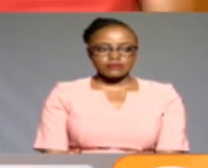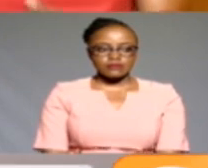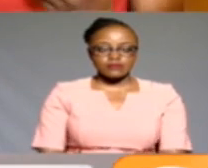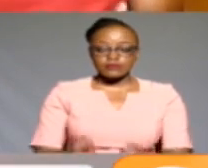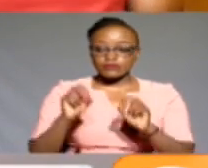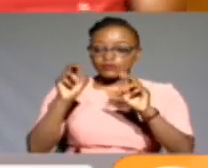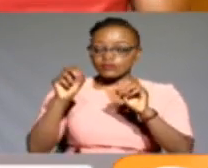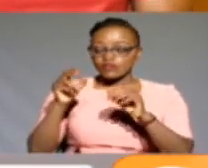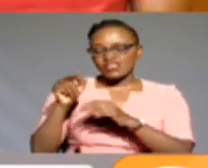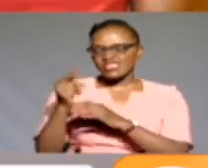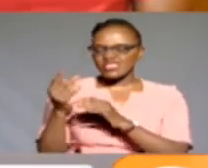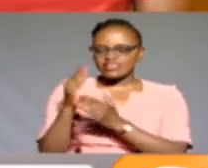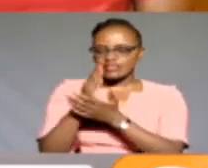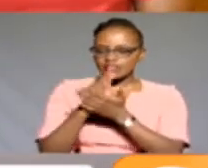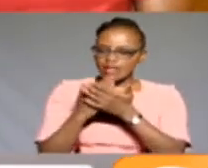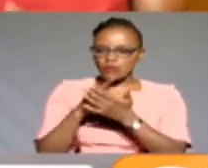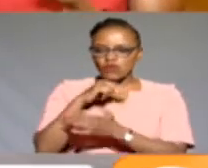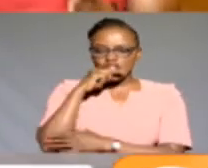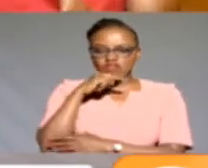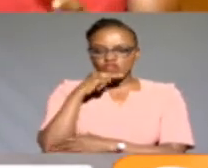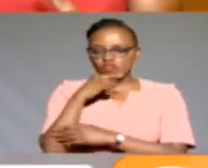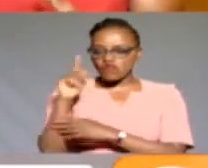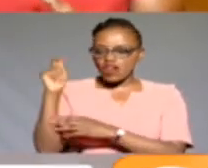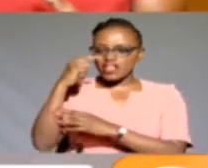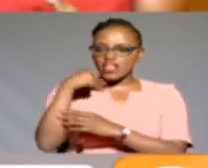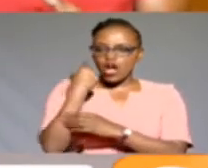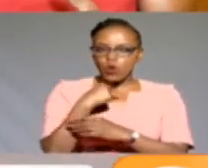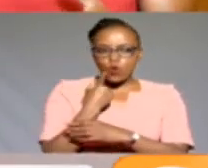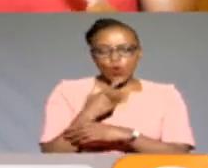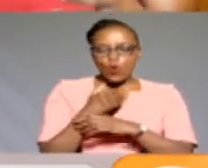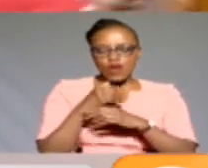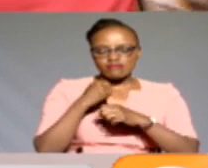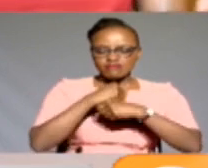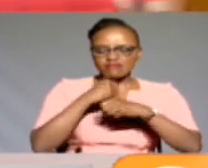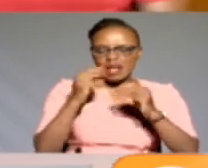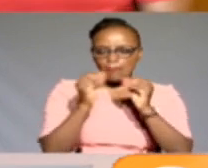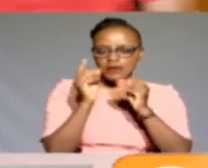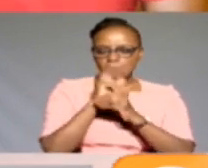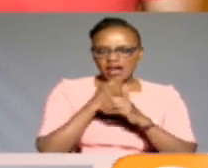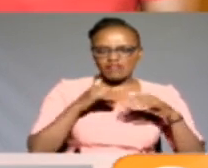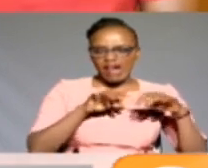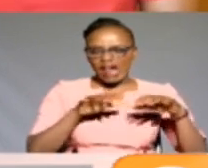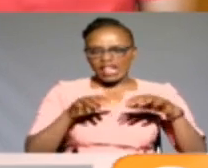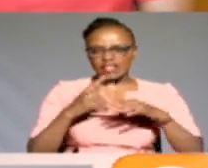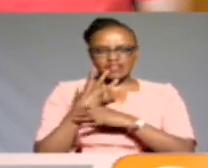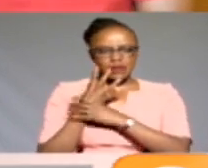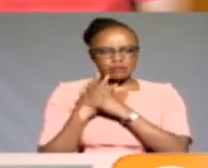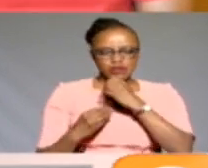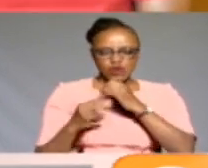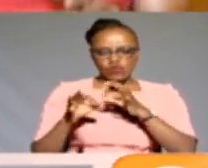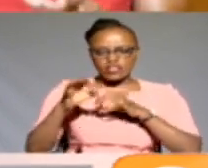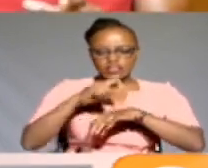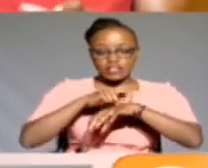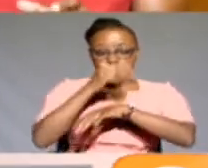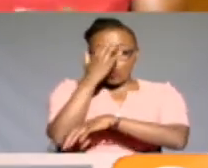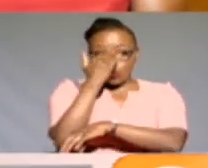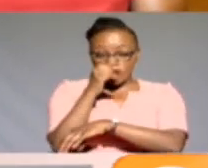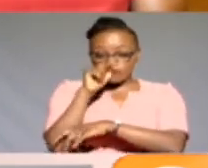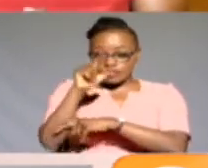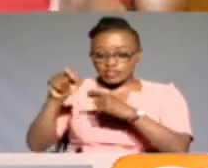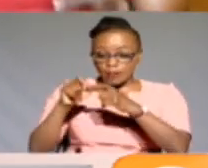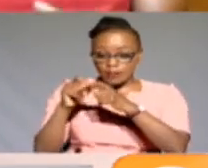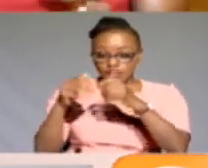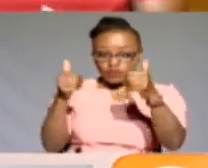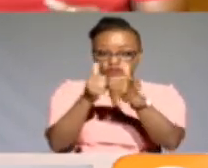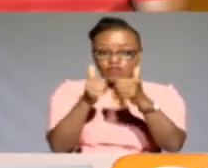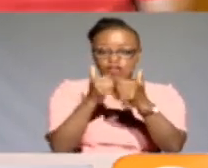Right, Victoria, those are the sentiments of some of the Kenyans that we met. Of course, they were a bit frustrated because they were locked out for some extended period of time, because for this particular